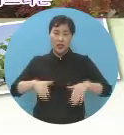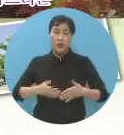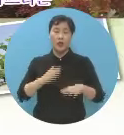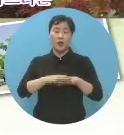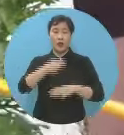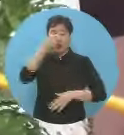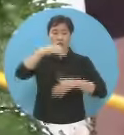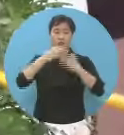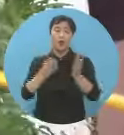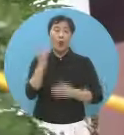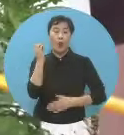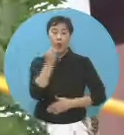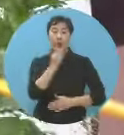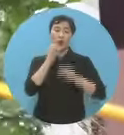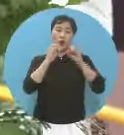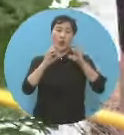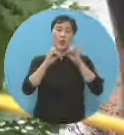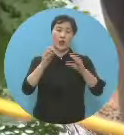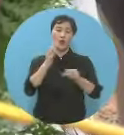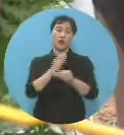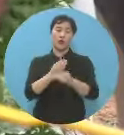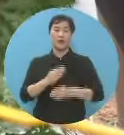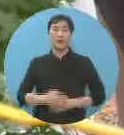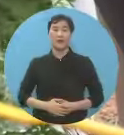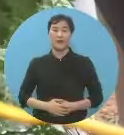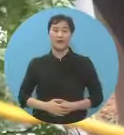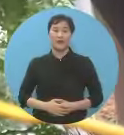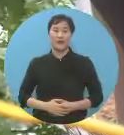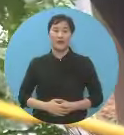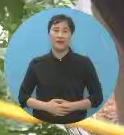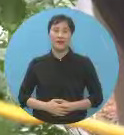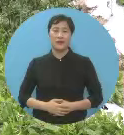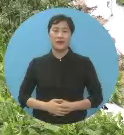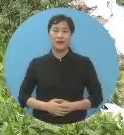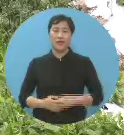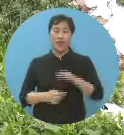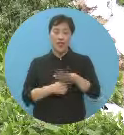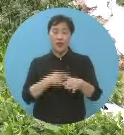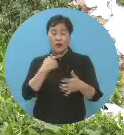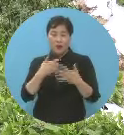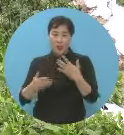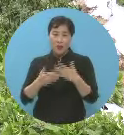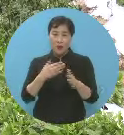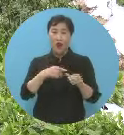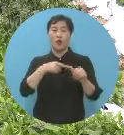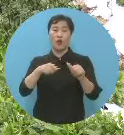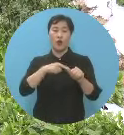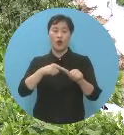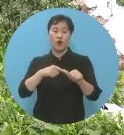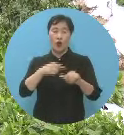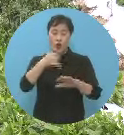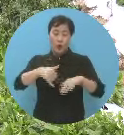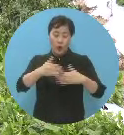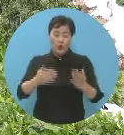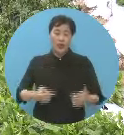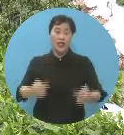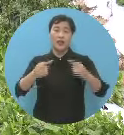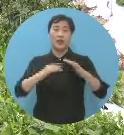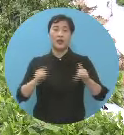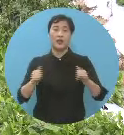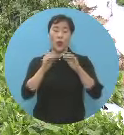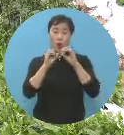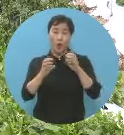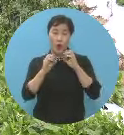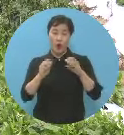있습니다. 또 농촌 체험이나 농촌 교육 농장을 찾는 사람들에게 알려 농가 맛집의 소득이 오를 수 있도록